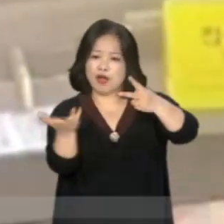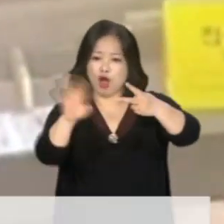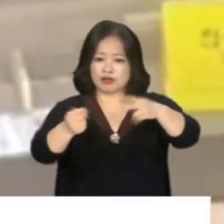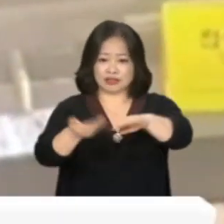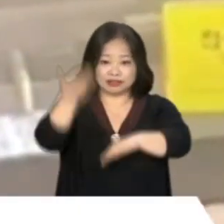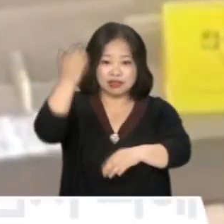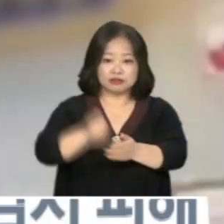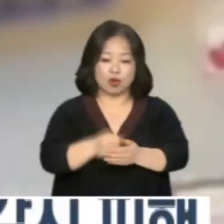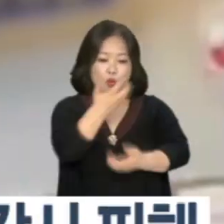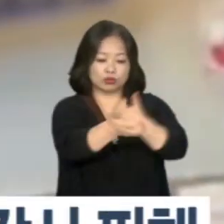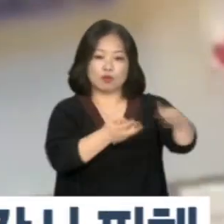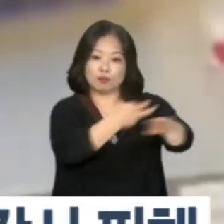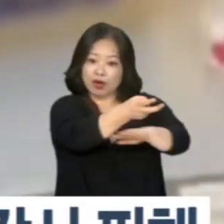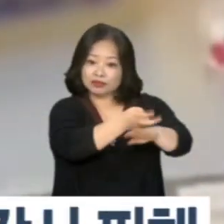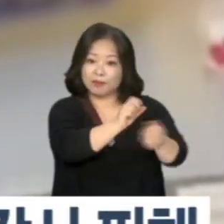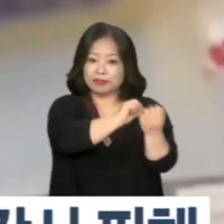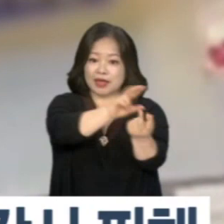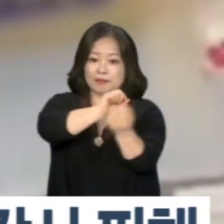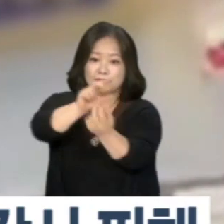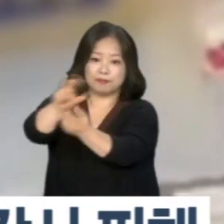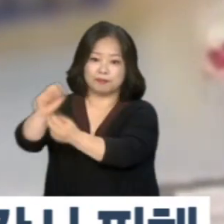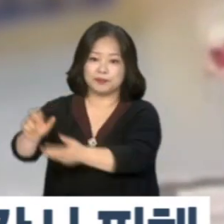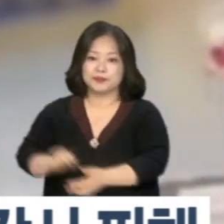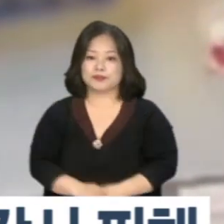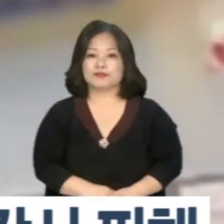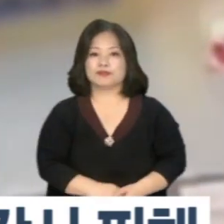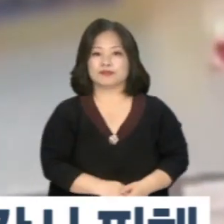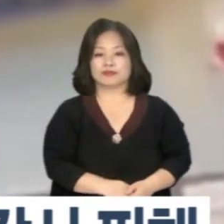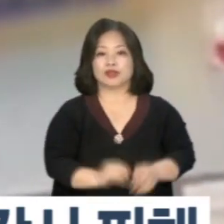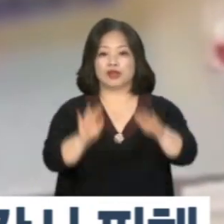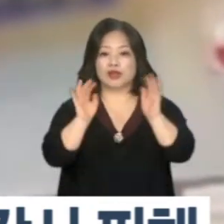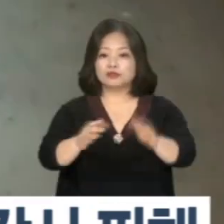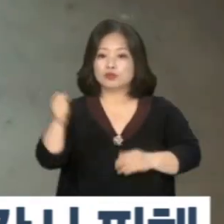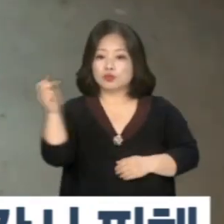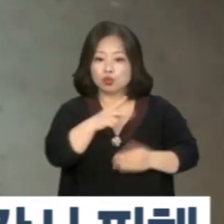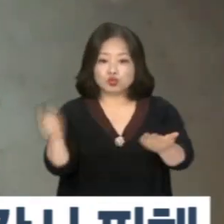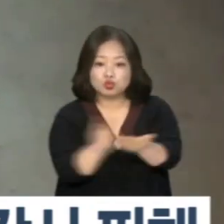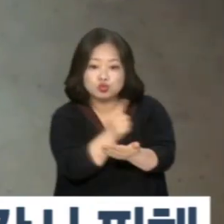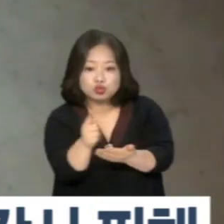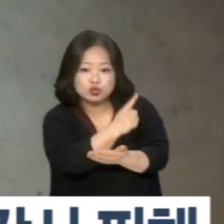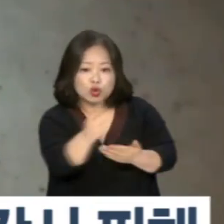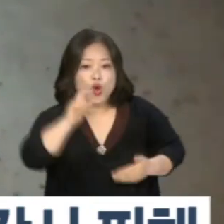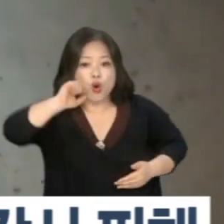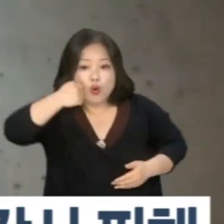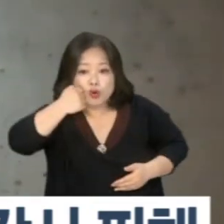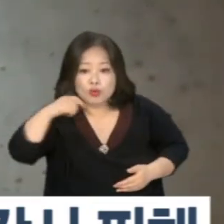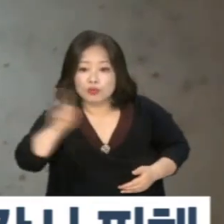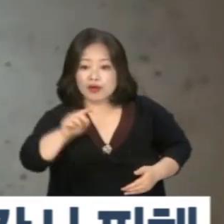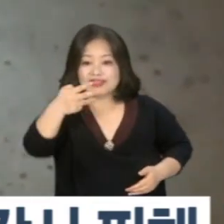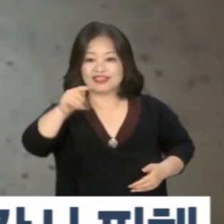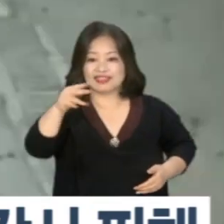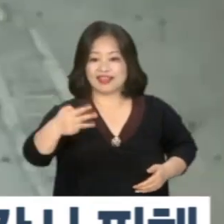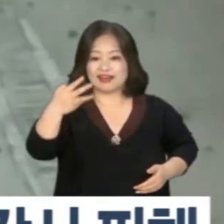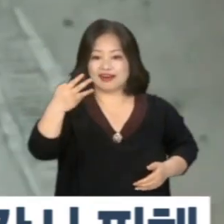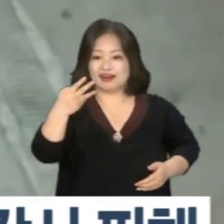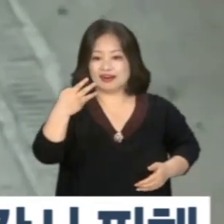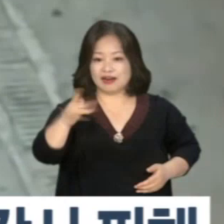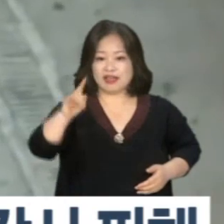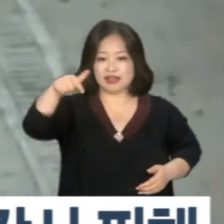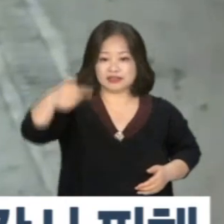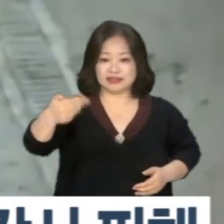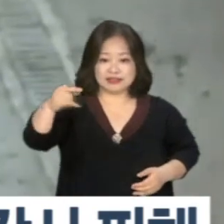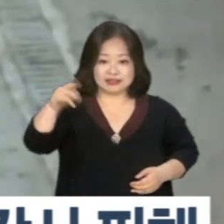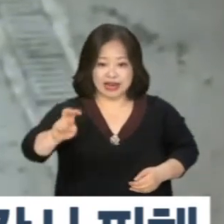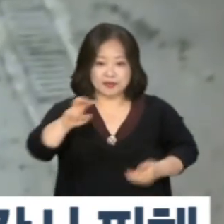위해 고속버스 택배를 통해 마약을 유통했습니다 또 추적이 상대적으로 어려운 텔레그램 메신저를 이용하며